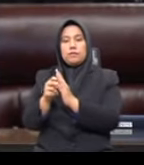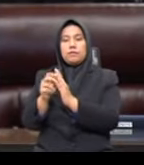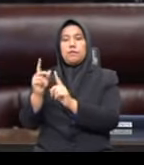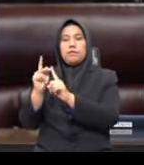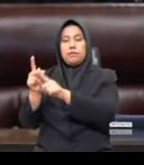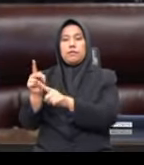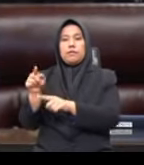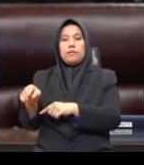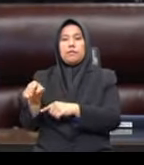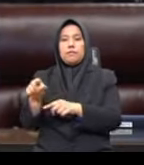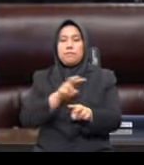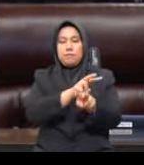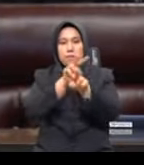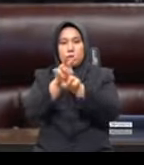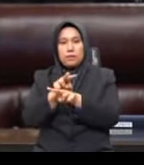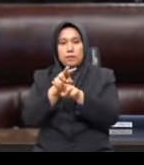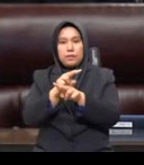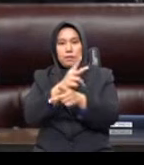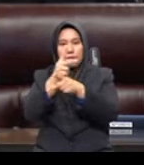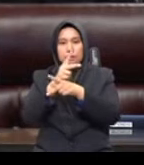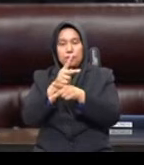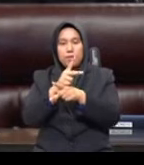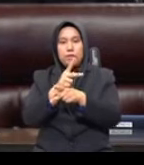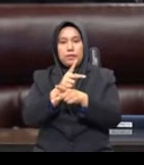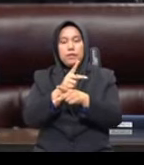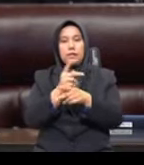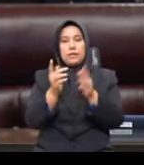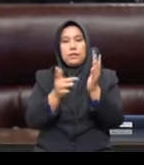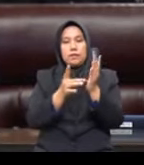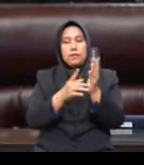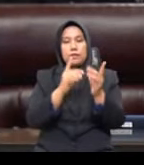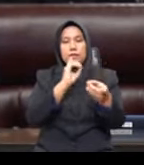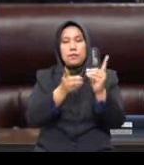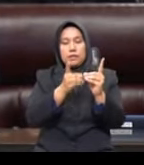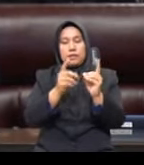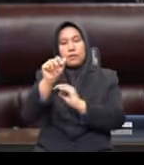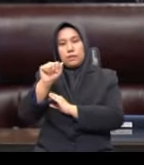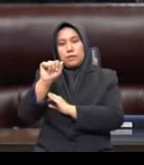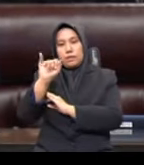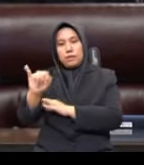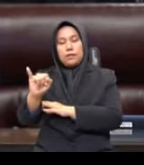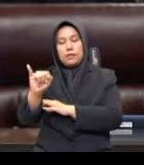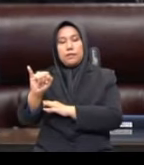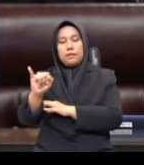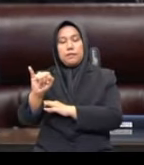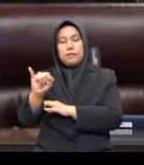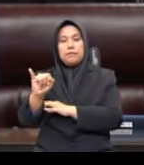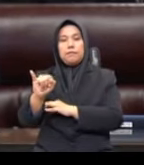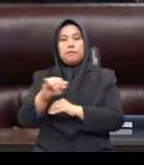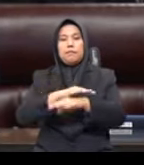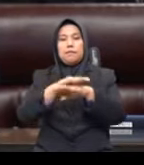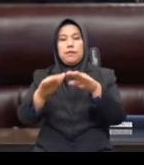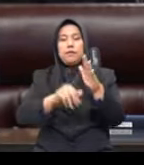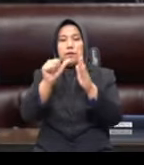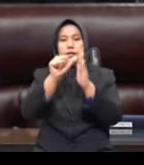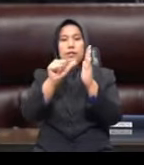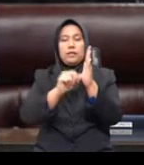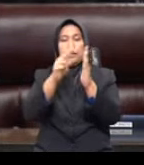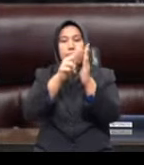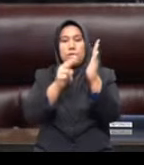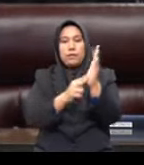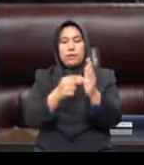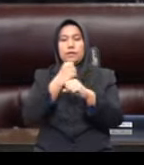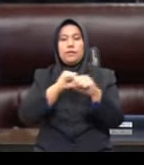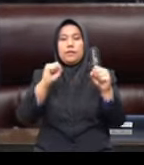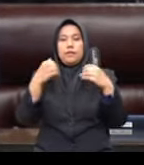ini Pemantauan dan kawalan ke atas teknologi digital seperti Ai ini masih berada di bawah akta dan perundangan sedia